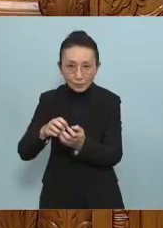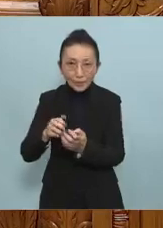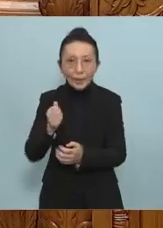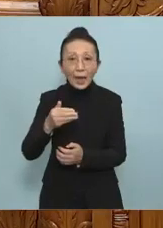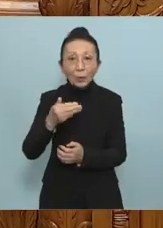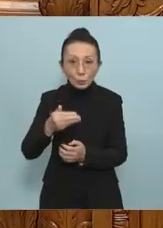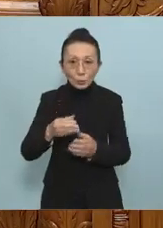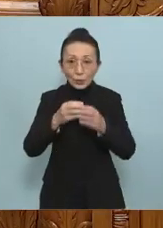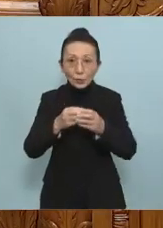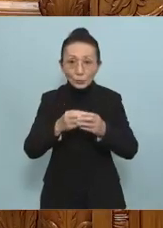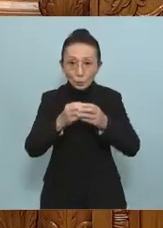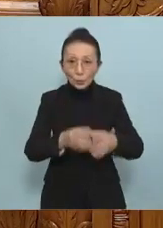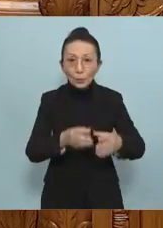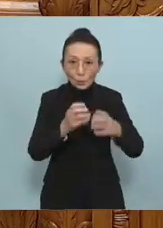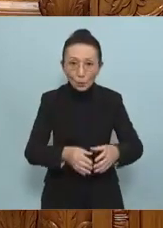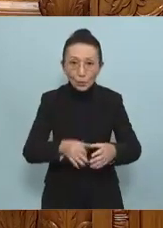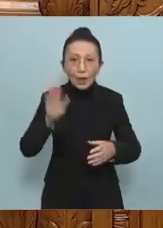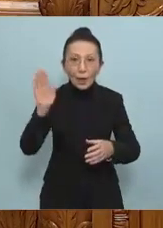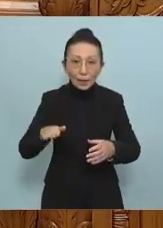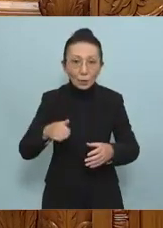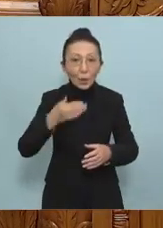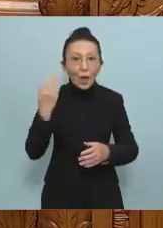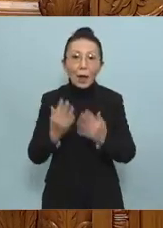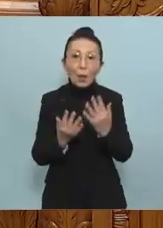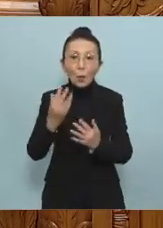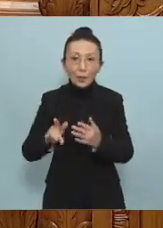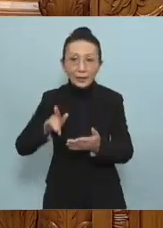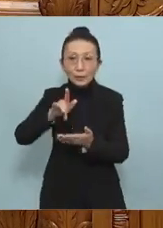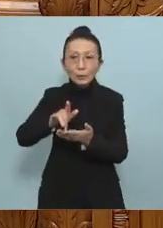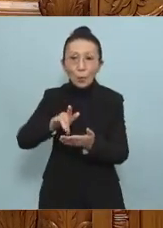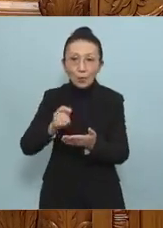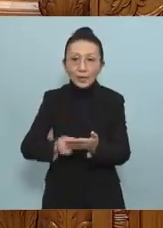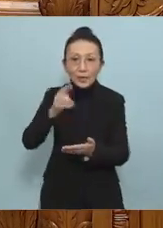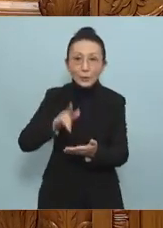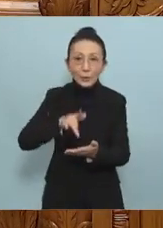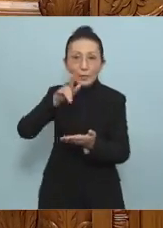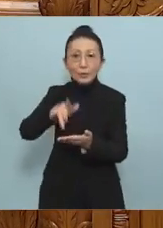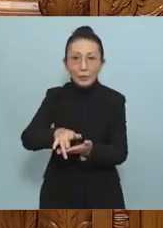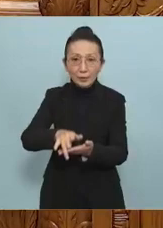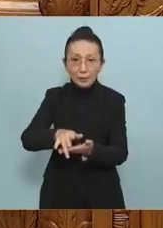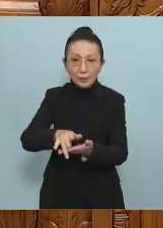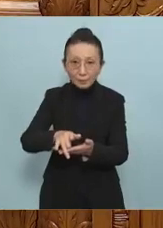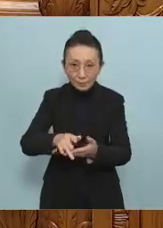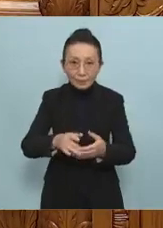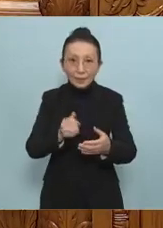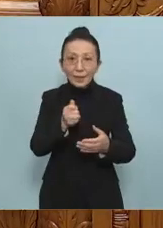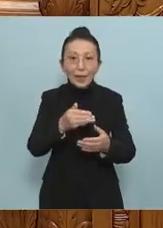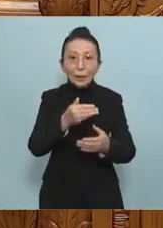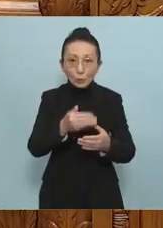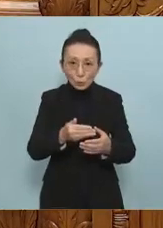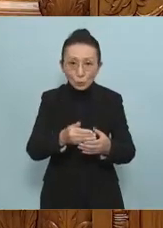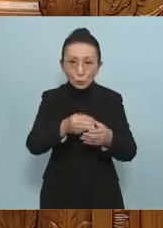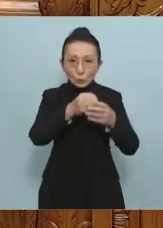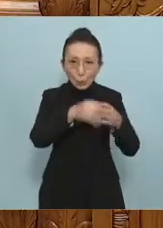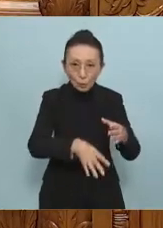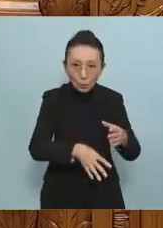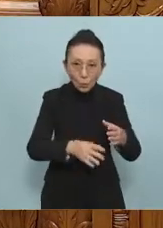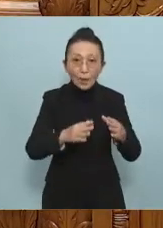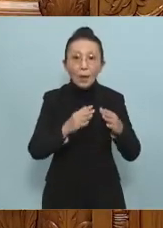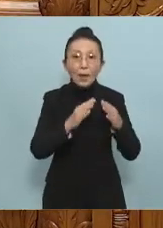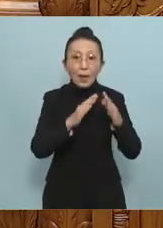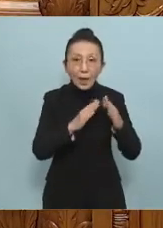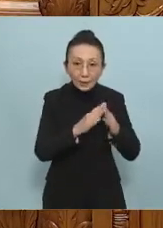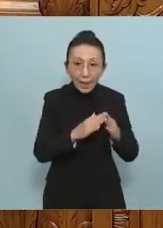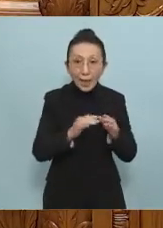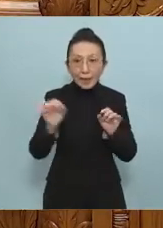投げ捨て、青森空港に緊急着陸しました。燃料タンクの1つは、民家からわずか20メートルに落下、